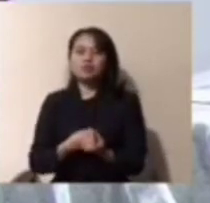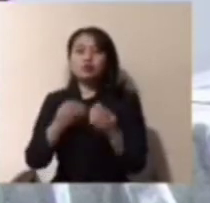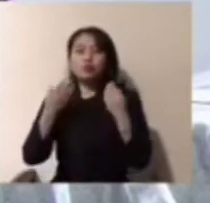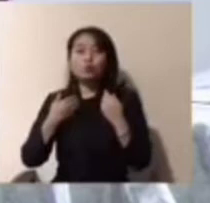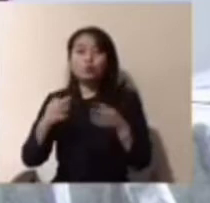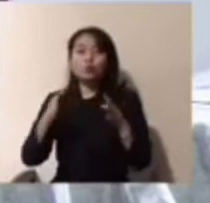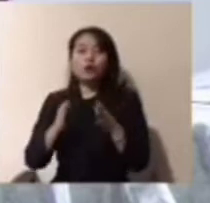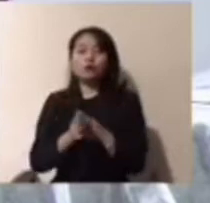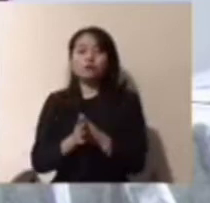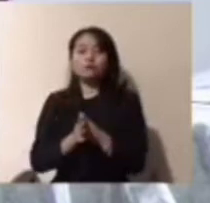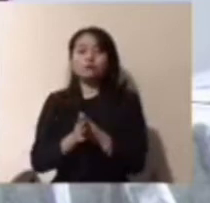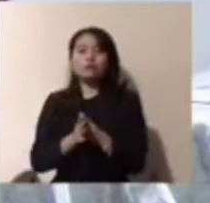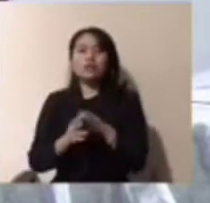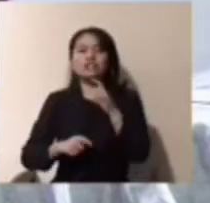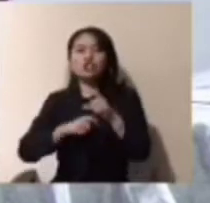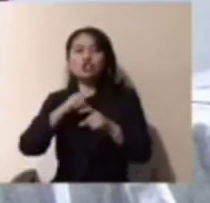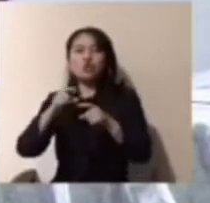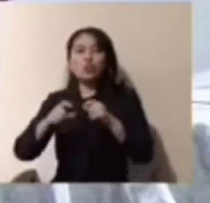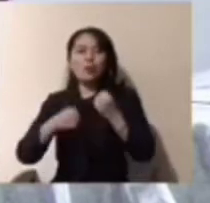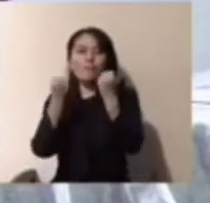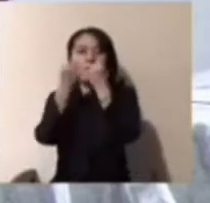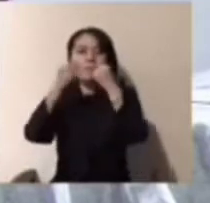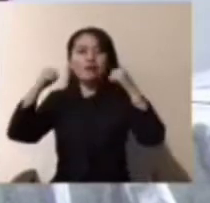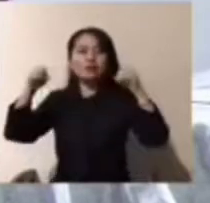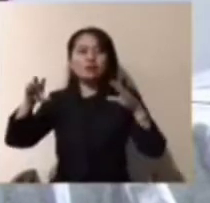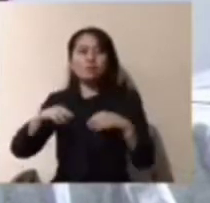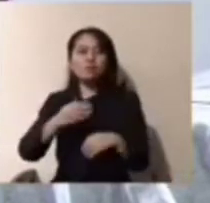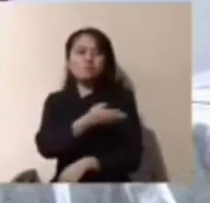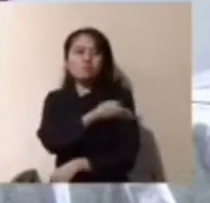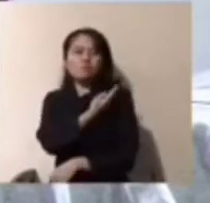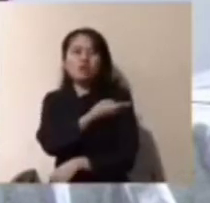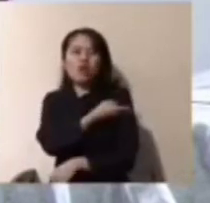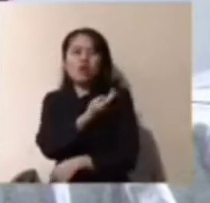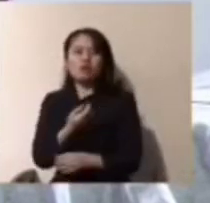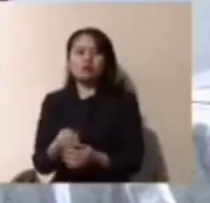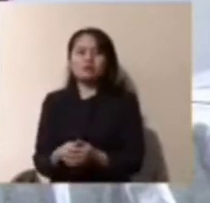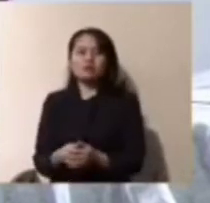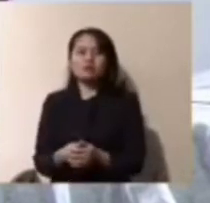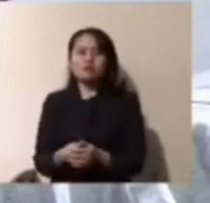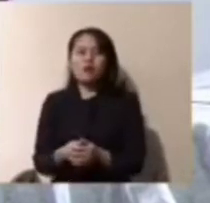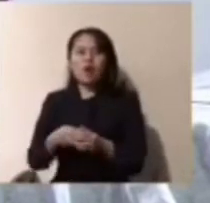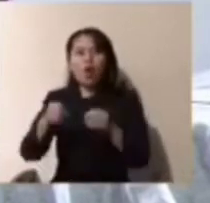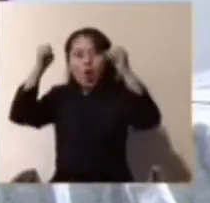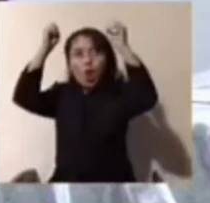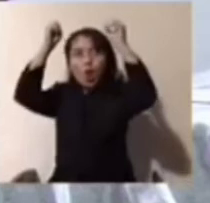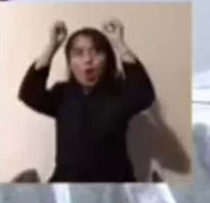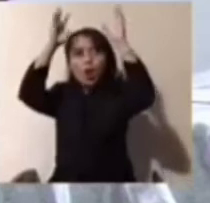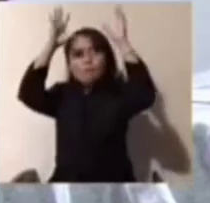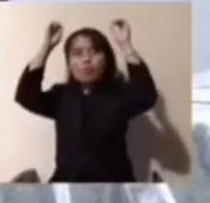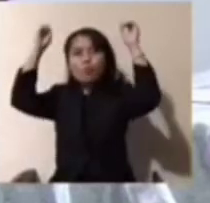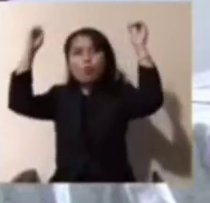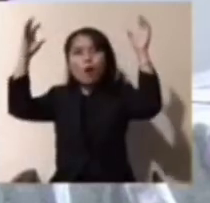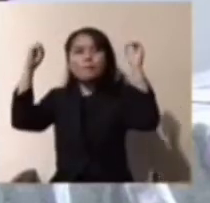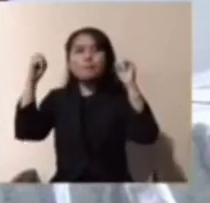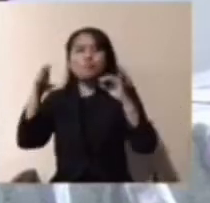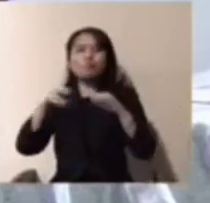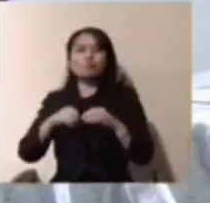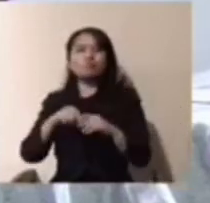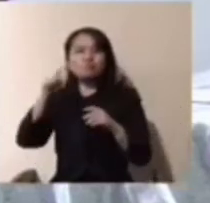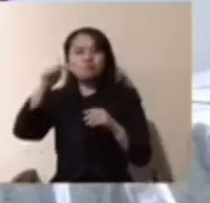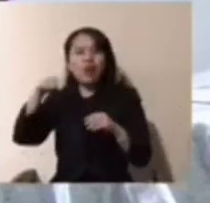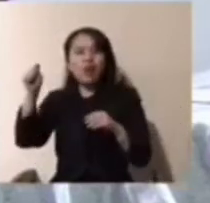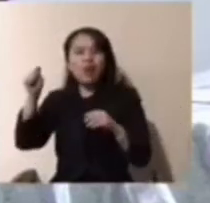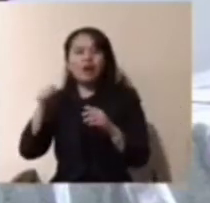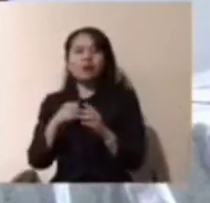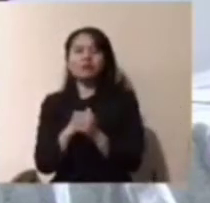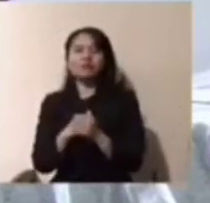Dan sesudah kisah pembebasan dari perbudakan dibacakan, lampu-lampu semua